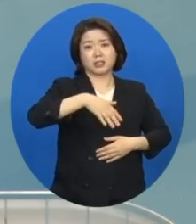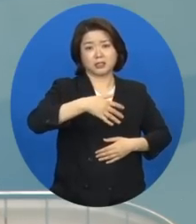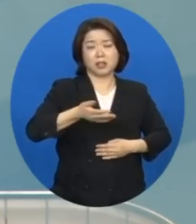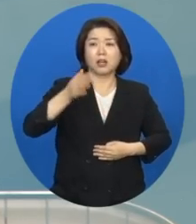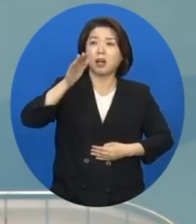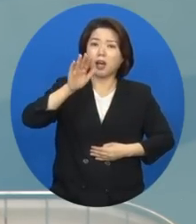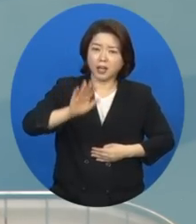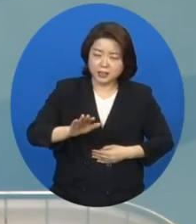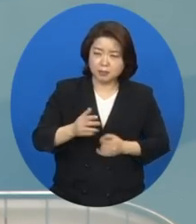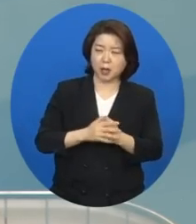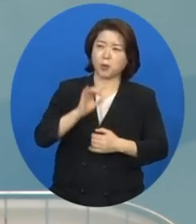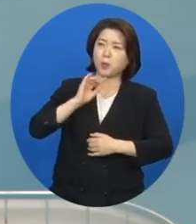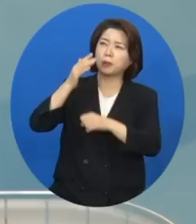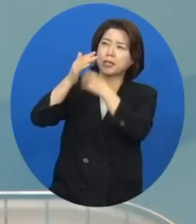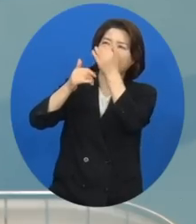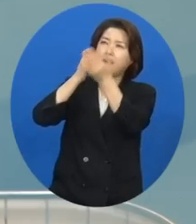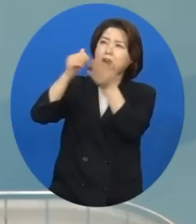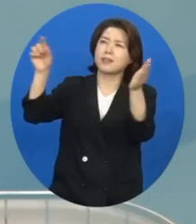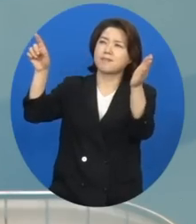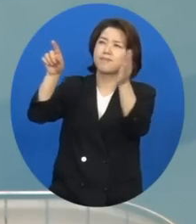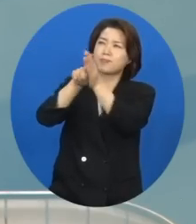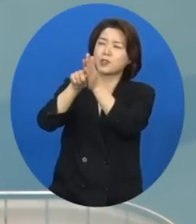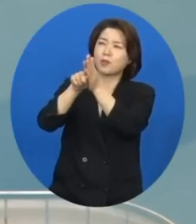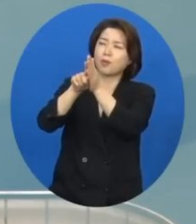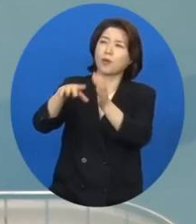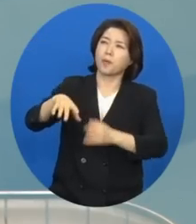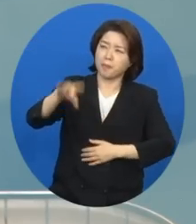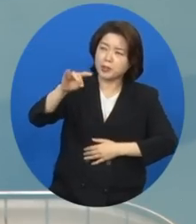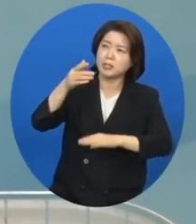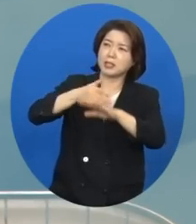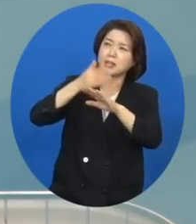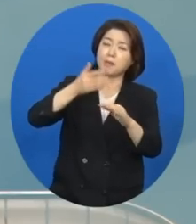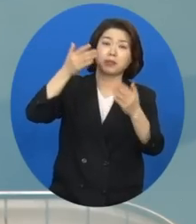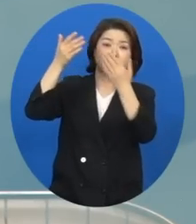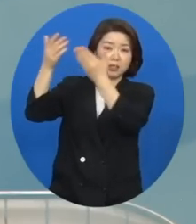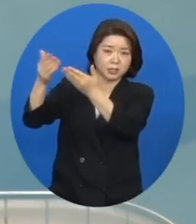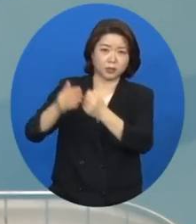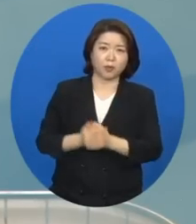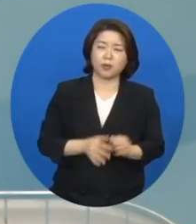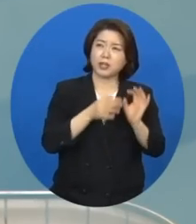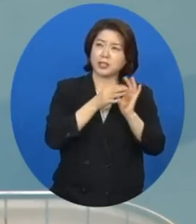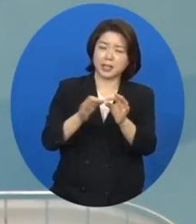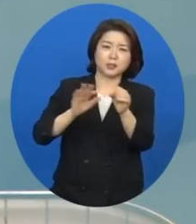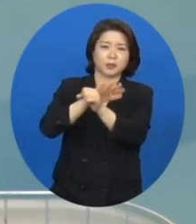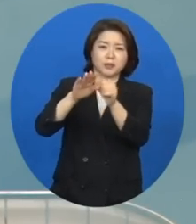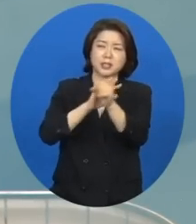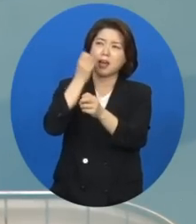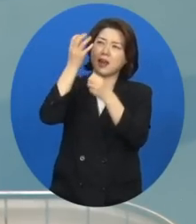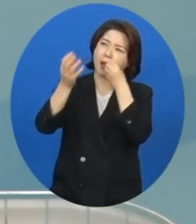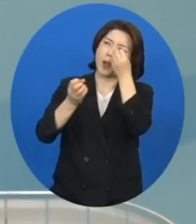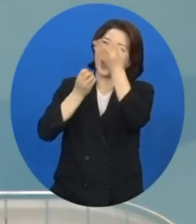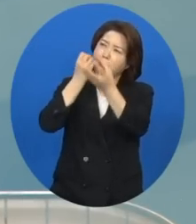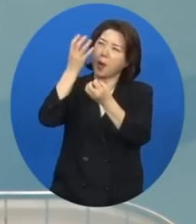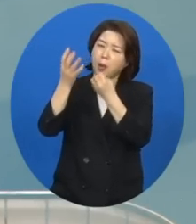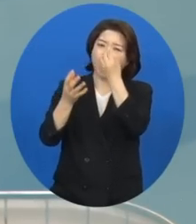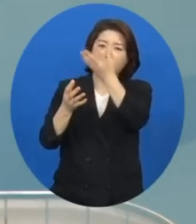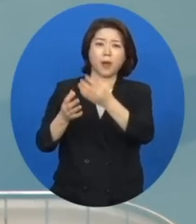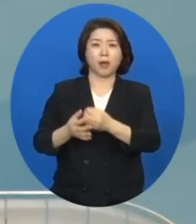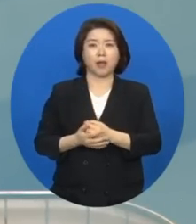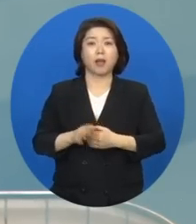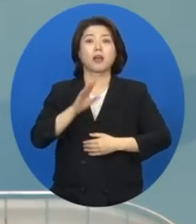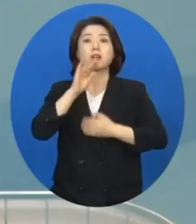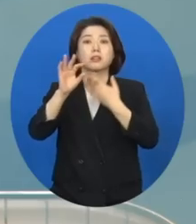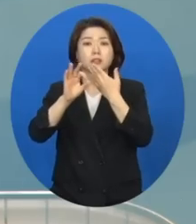하지만 오직 하나님을 신뢰하며 먼저 감사를 올려드리고 계속 사랑을 고백해요.